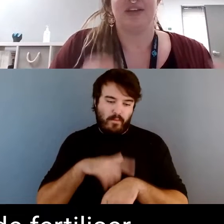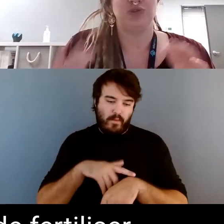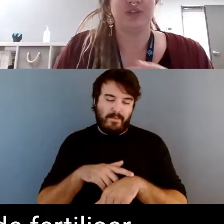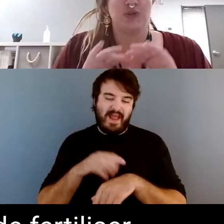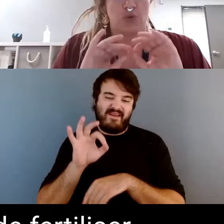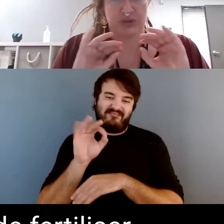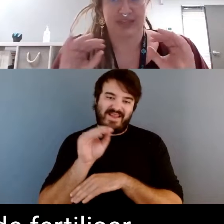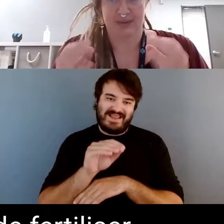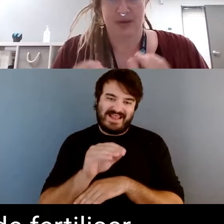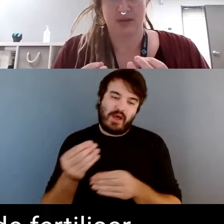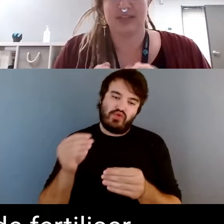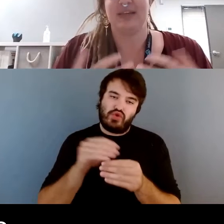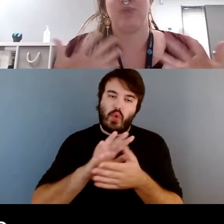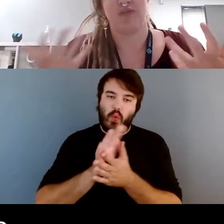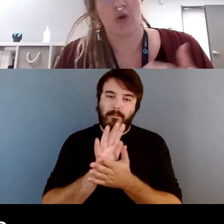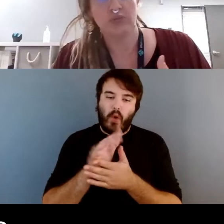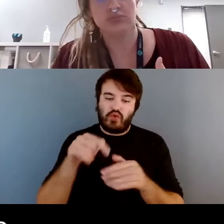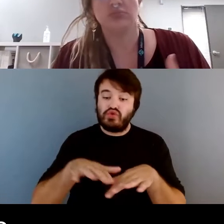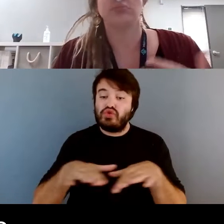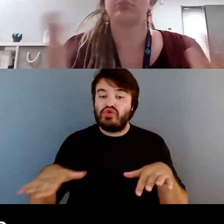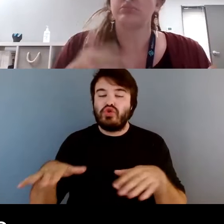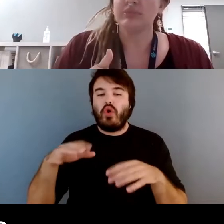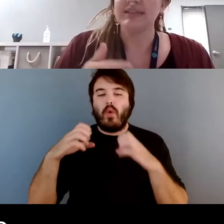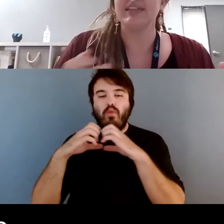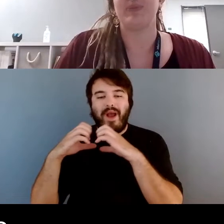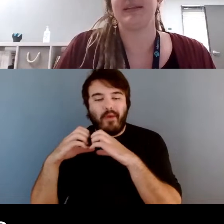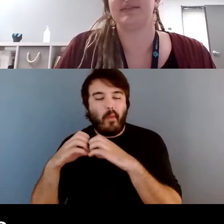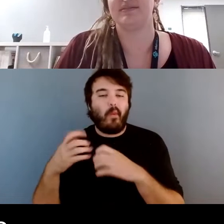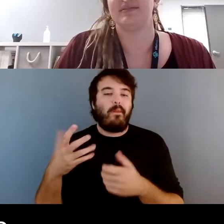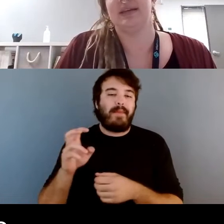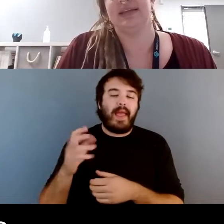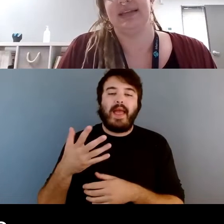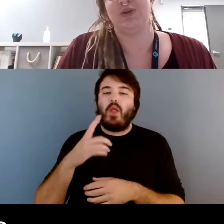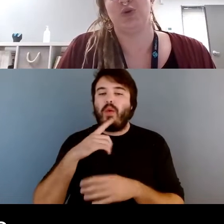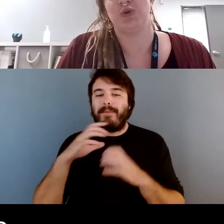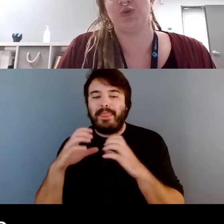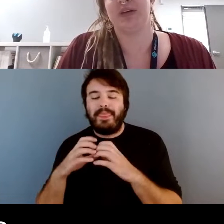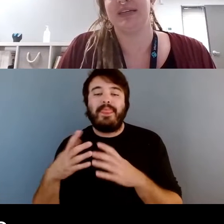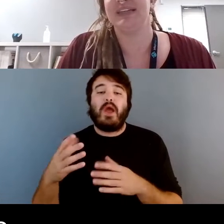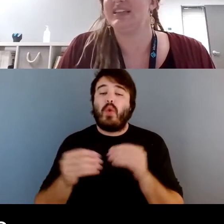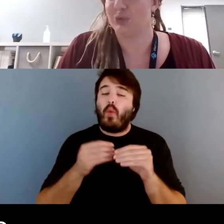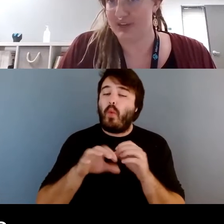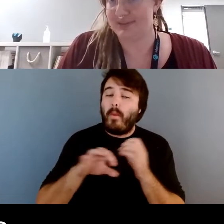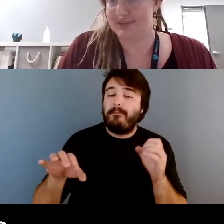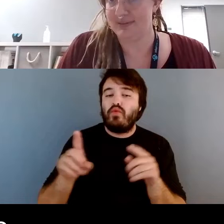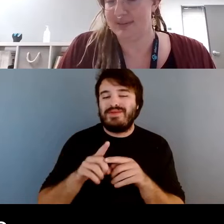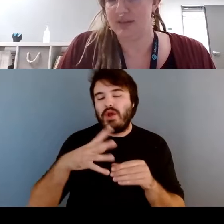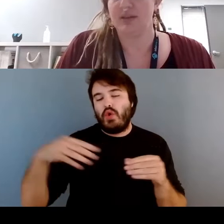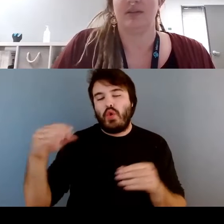en ajoutant du compost à la base, les poivrons, les tomates, les concombres et les